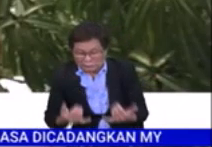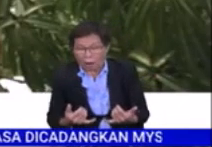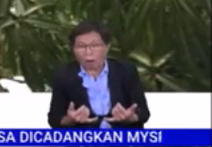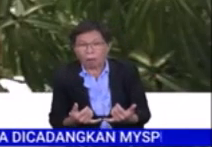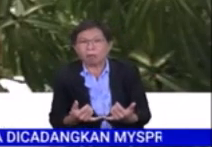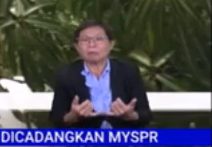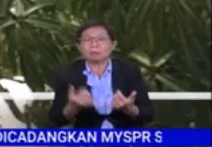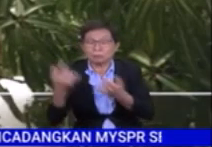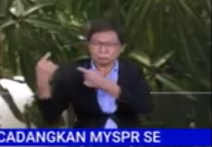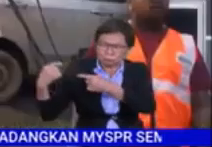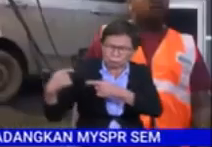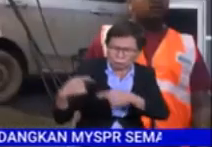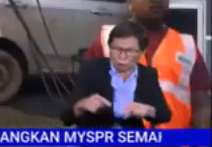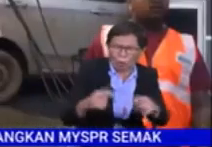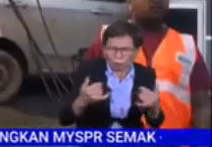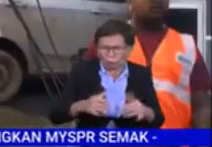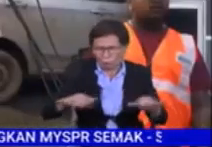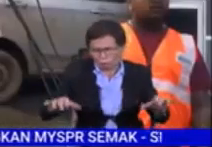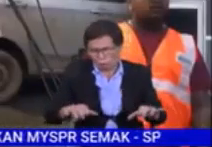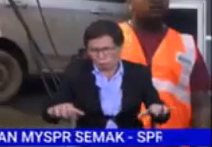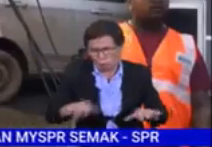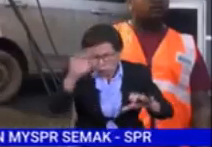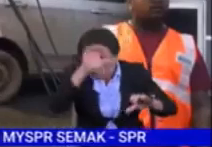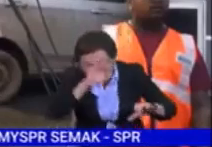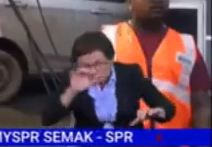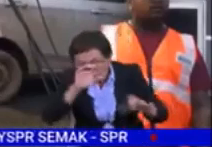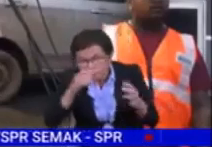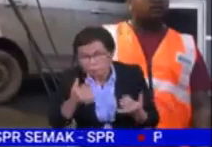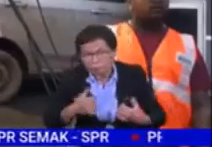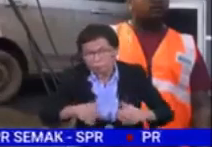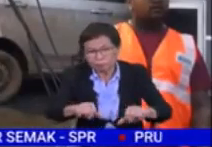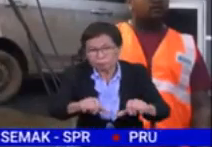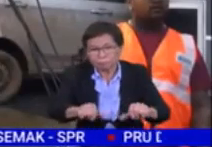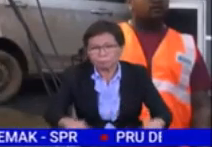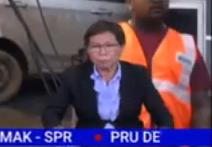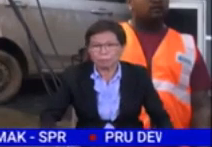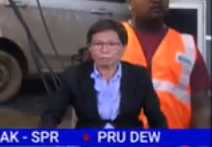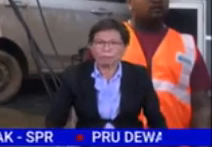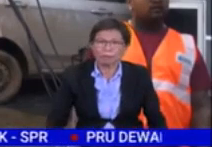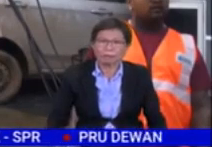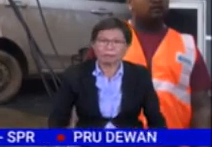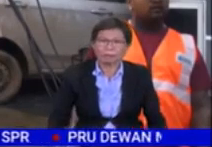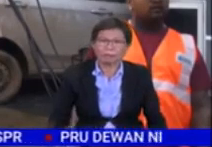ini sedang kiat dilaksanakan hai hai